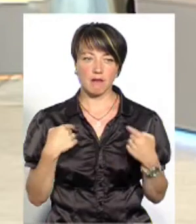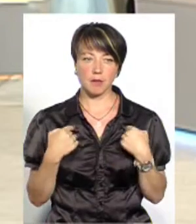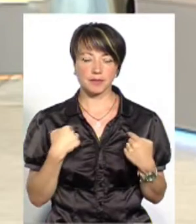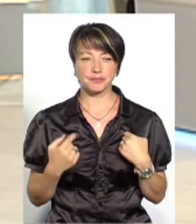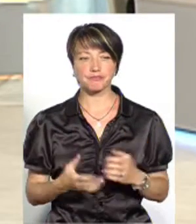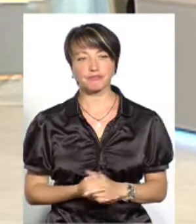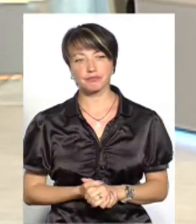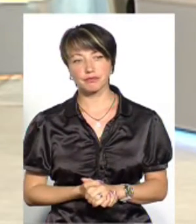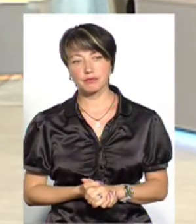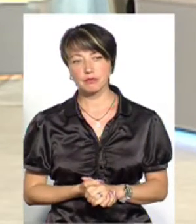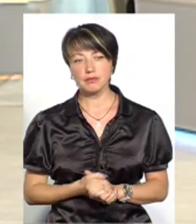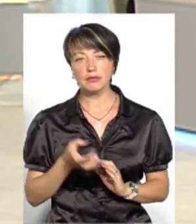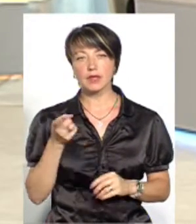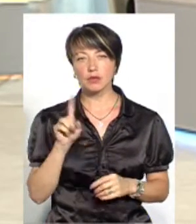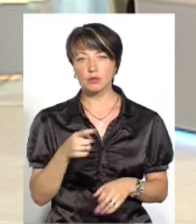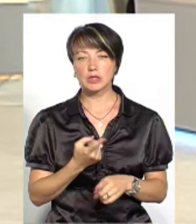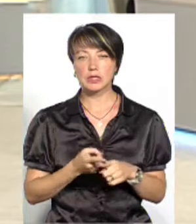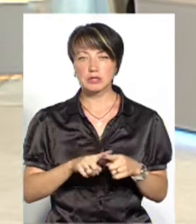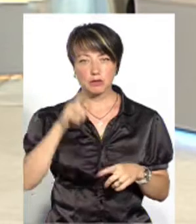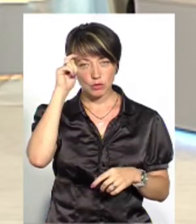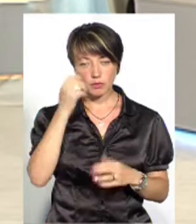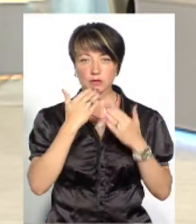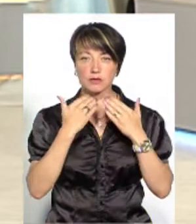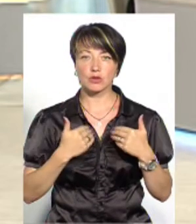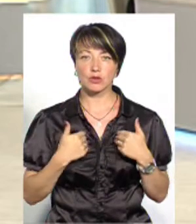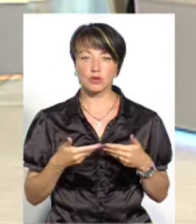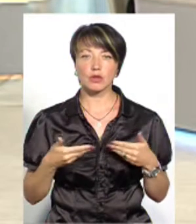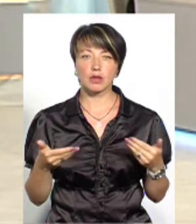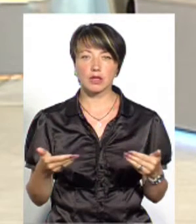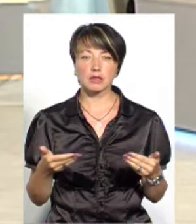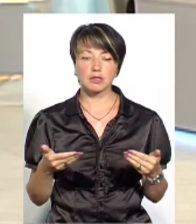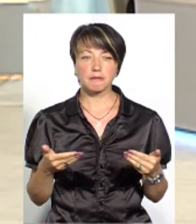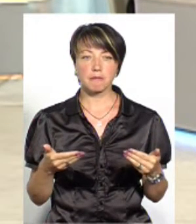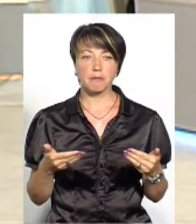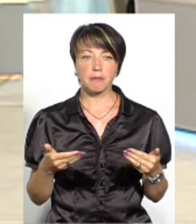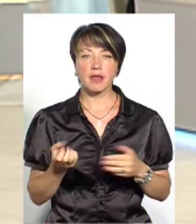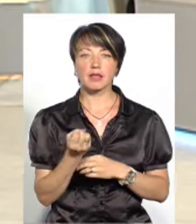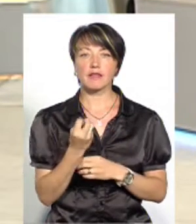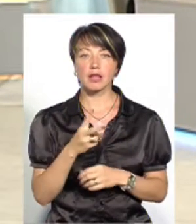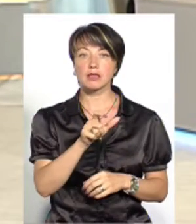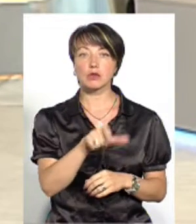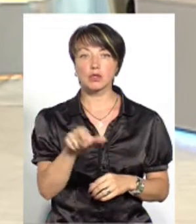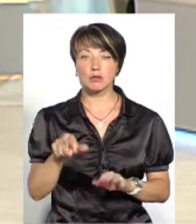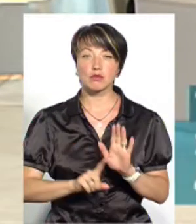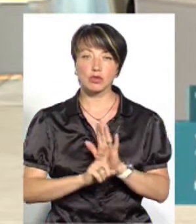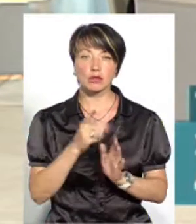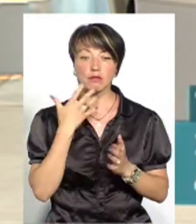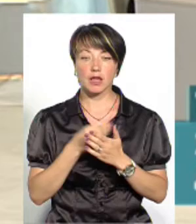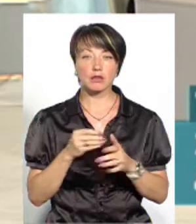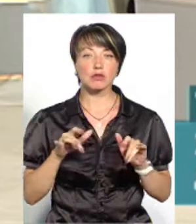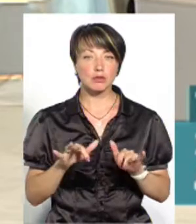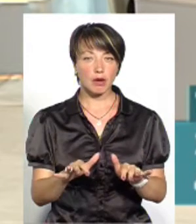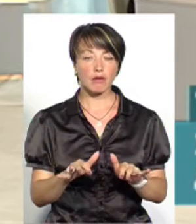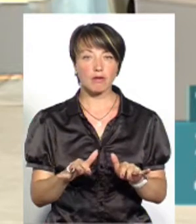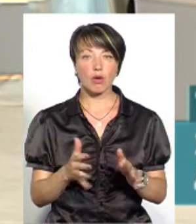Тому от з тих хлопців, які до нас звернулися, я сказав, 815, 12 осіб започаткували власну справу за